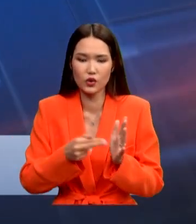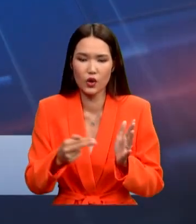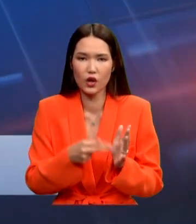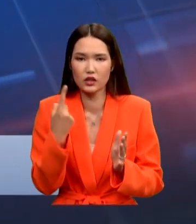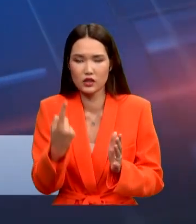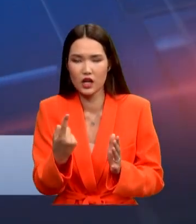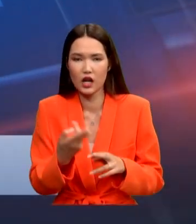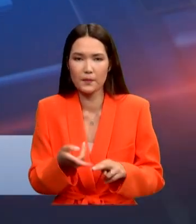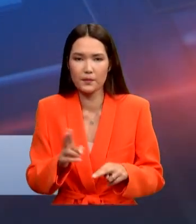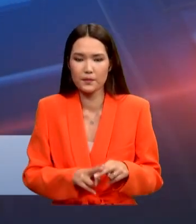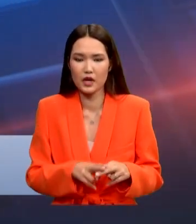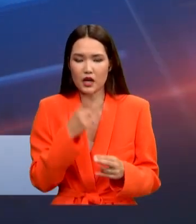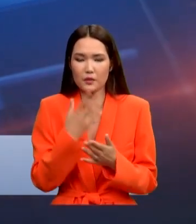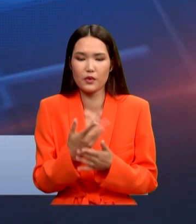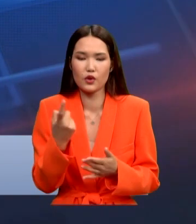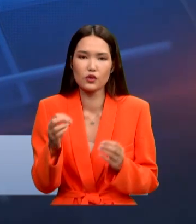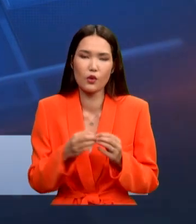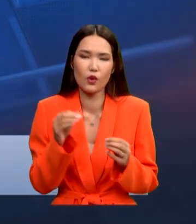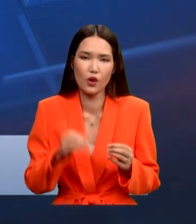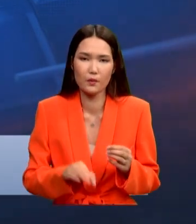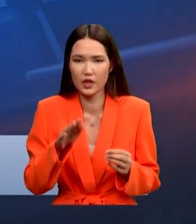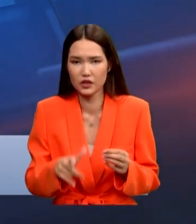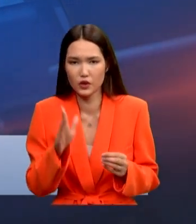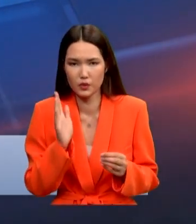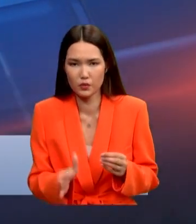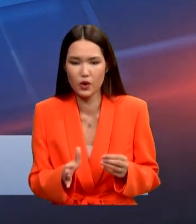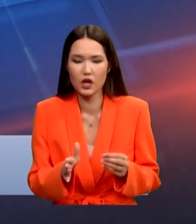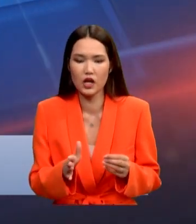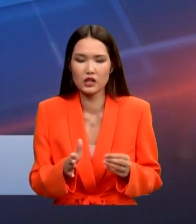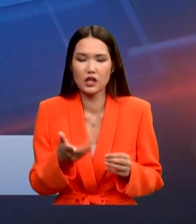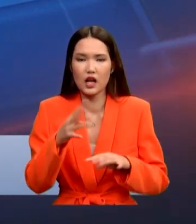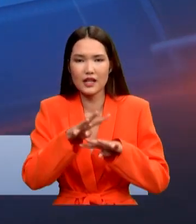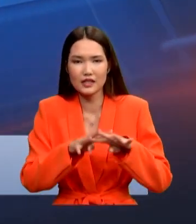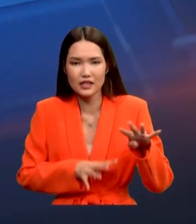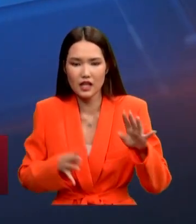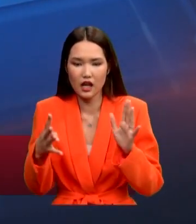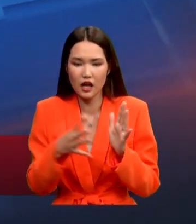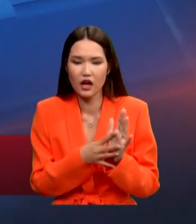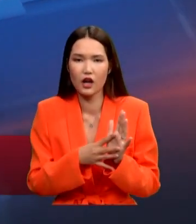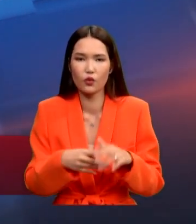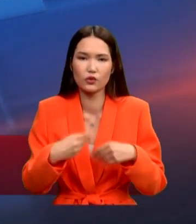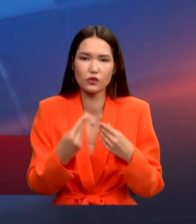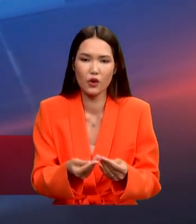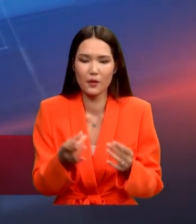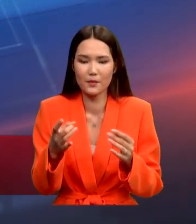құны, мысалы, 110 мың теңге болатын болса, москитный сетканың жаңағы қойып берумен